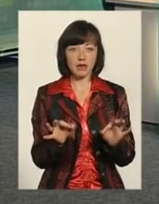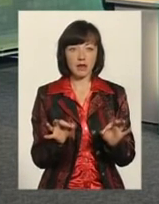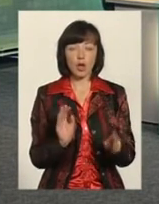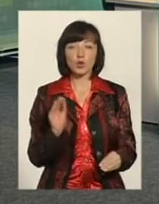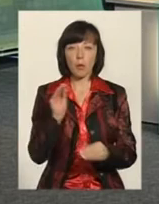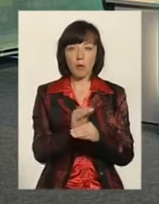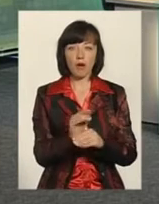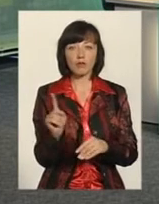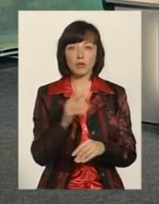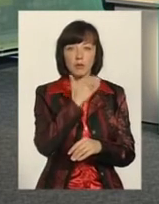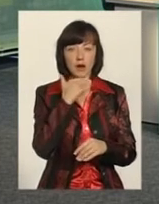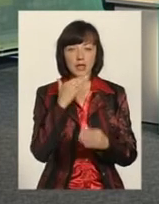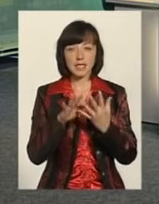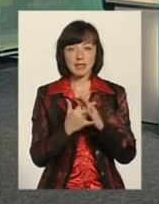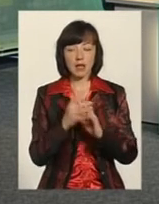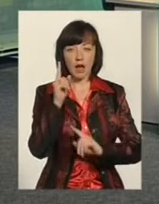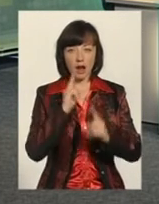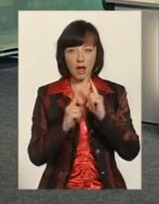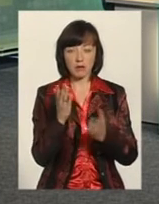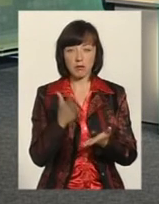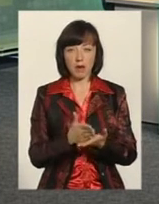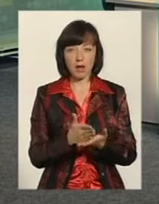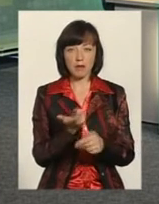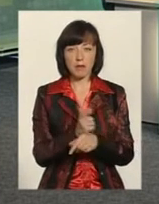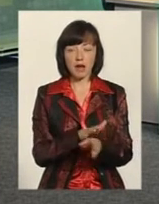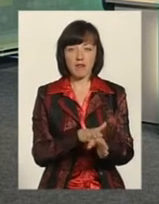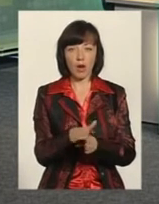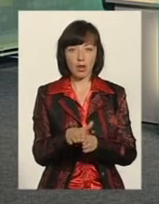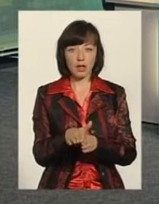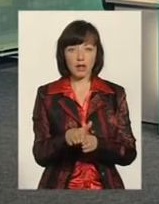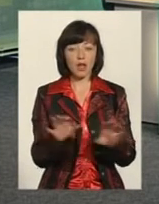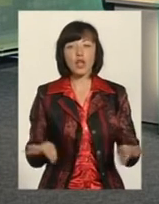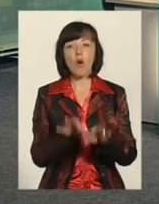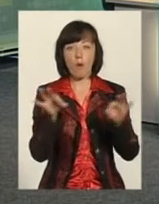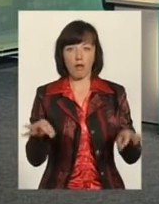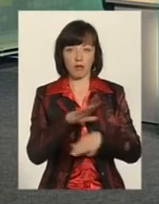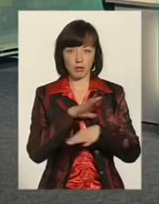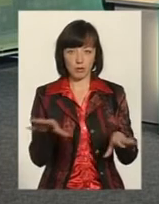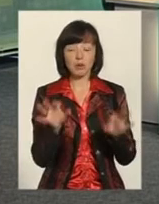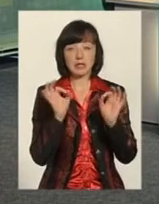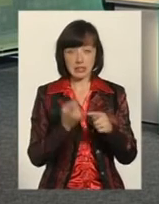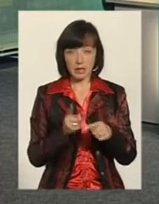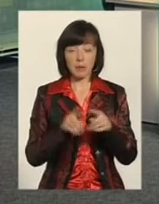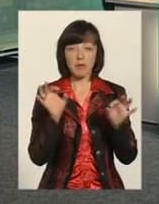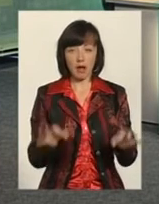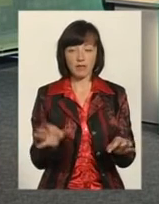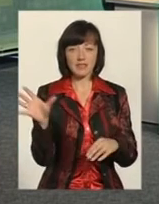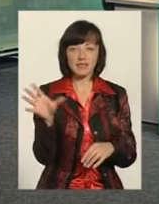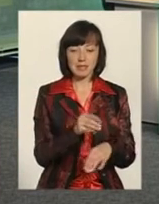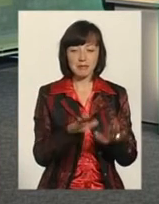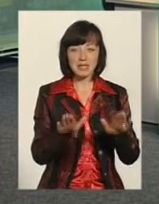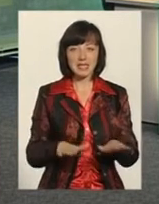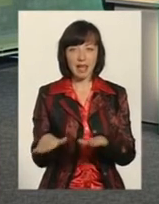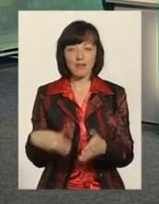добавлю, що багато сільських рад мають перевиконання, якого вони ніколи не мали. Не мали. Правда, да. Це правда. Практично всі